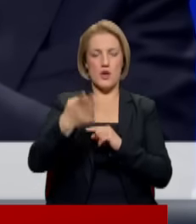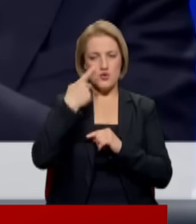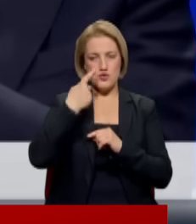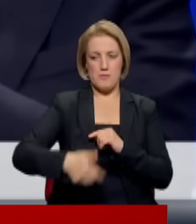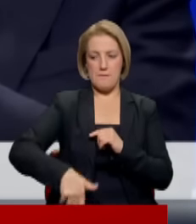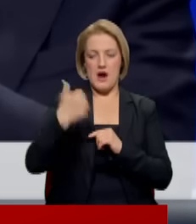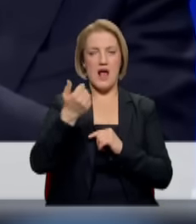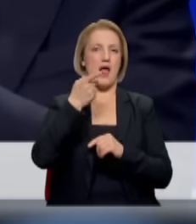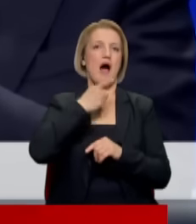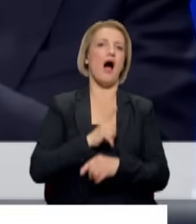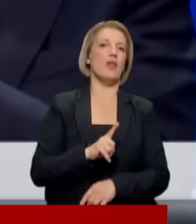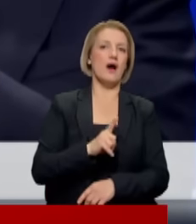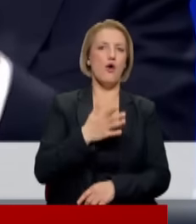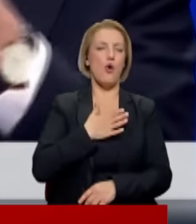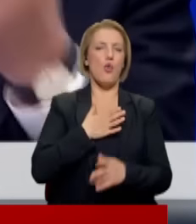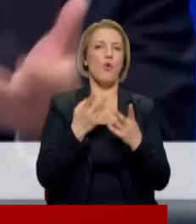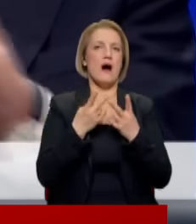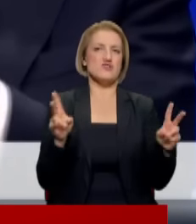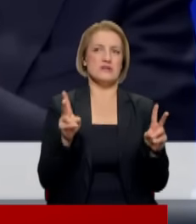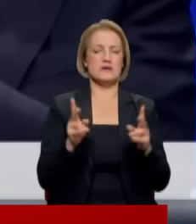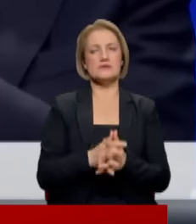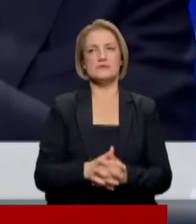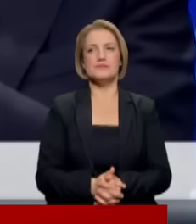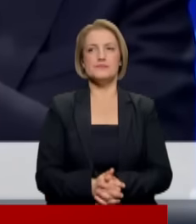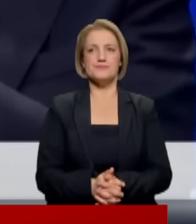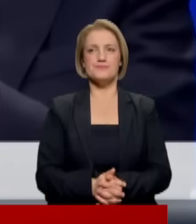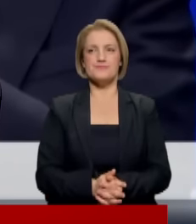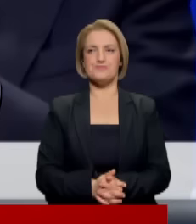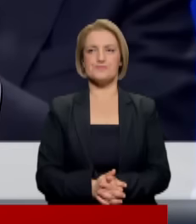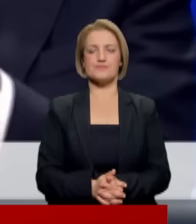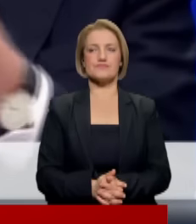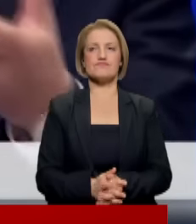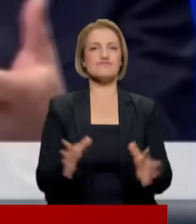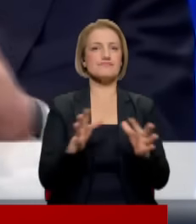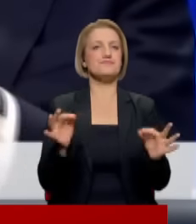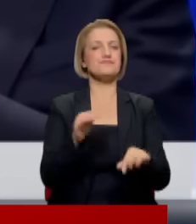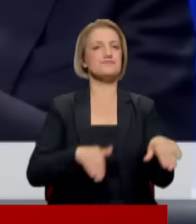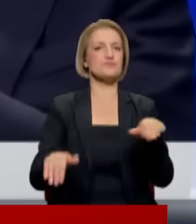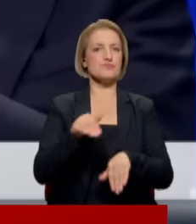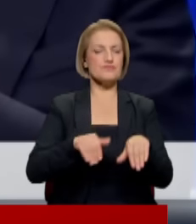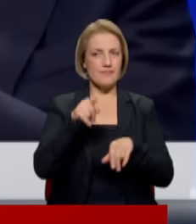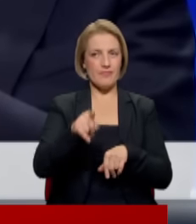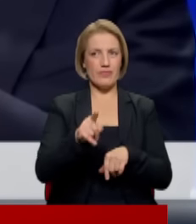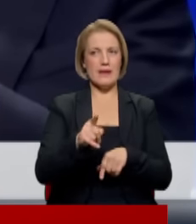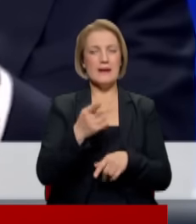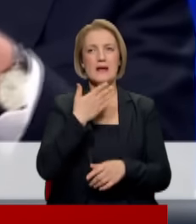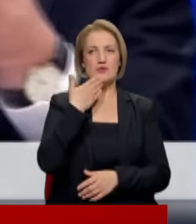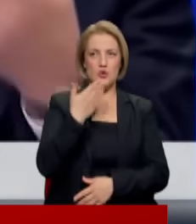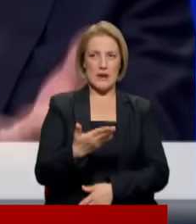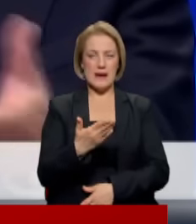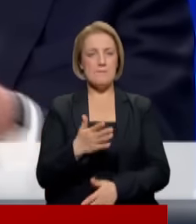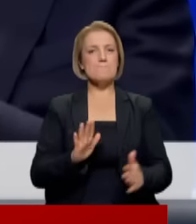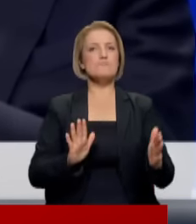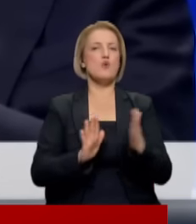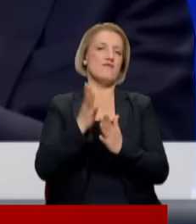Cumhurbaşkanlığı adaylığının önünün açılması söz konusu olabiliyor e erken seçimi de e telaffuz eden